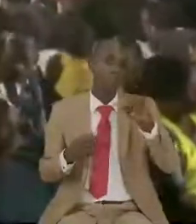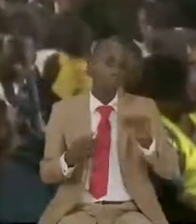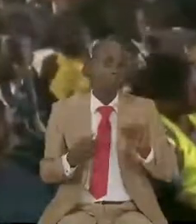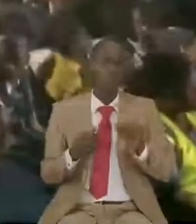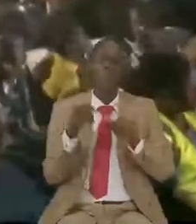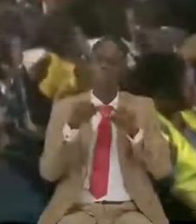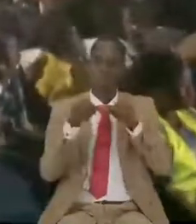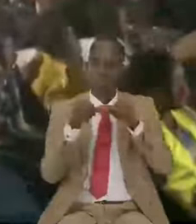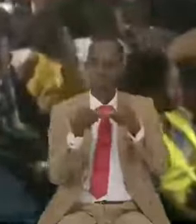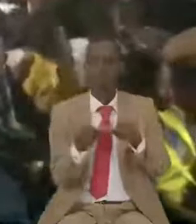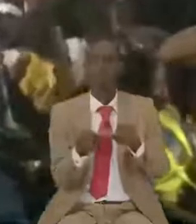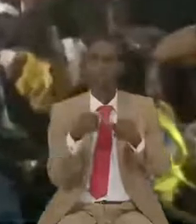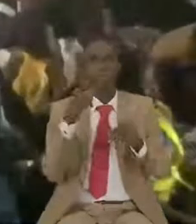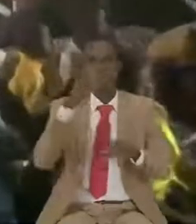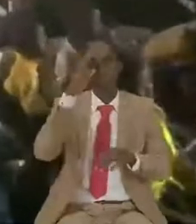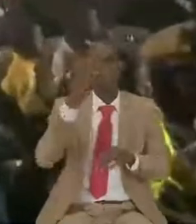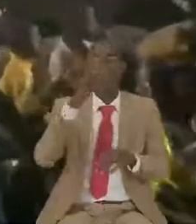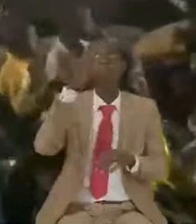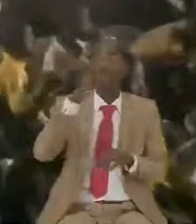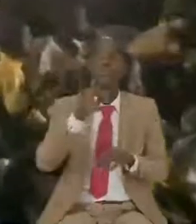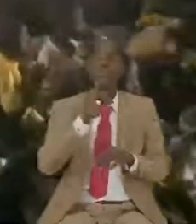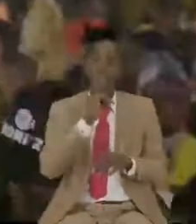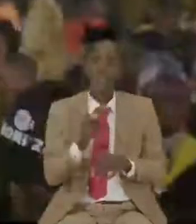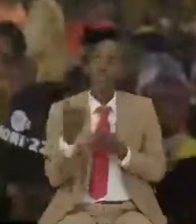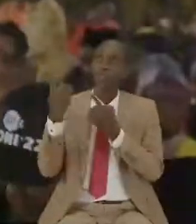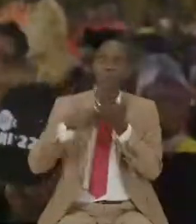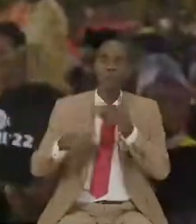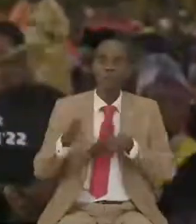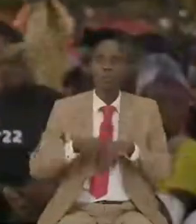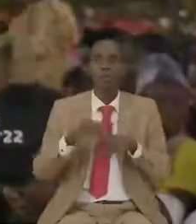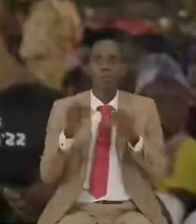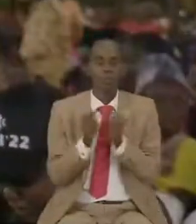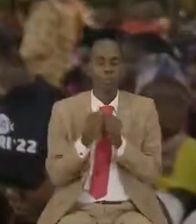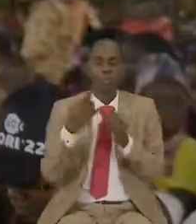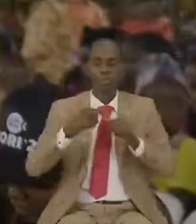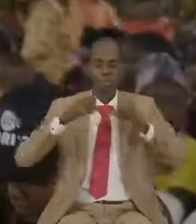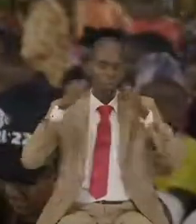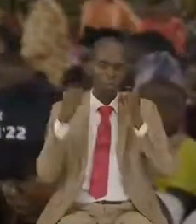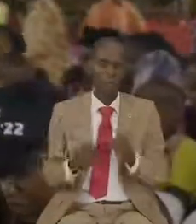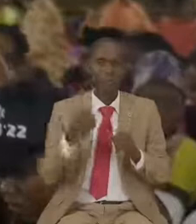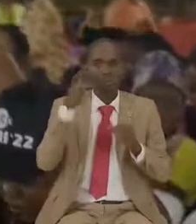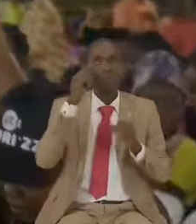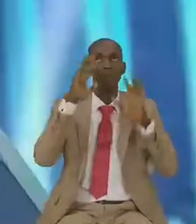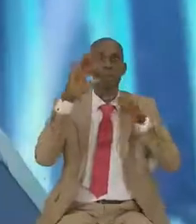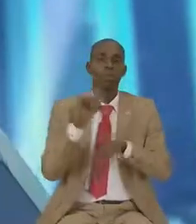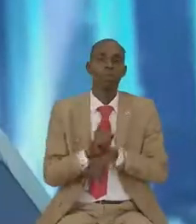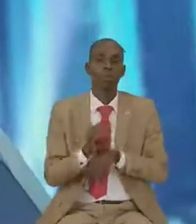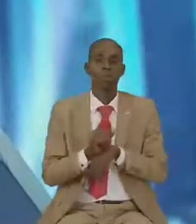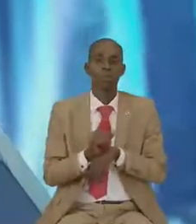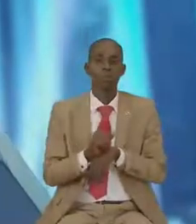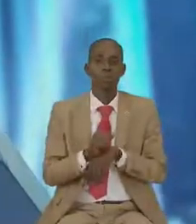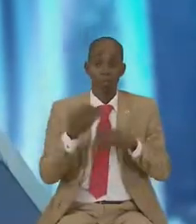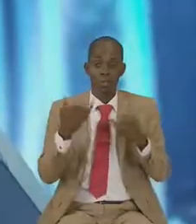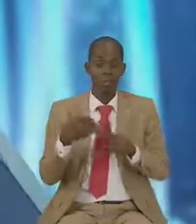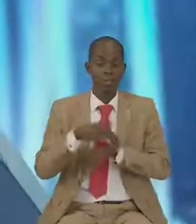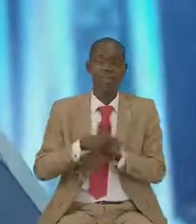en Australie. Bientôt, l'homme de Dieu montera avec la puissance